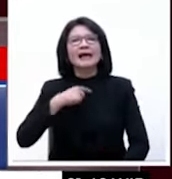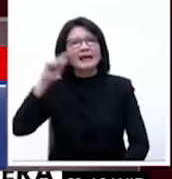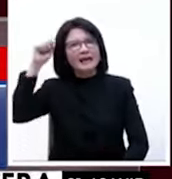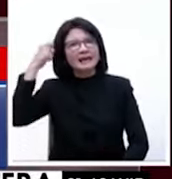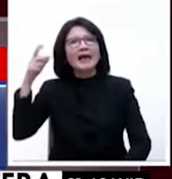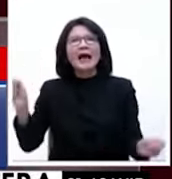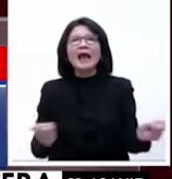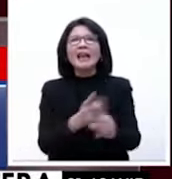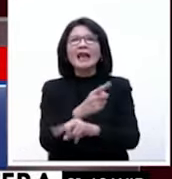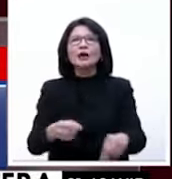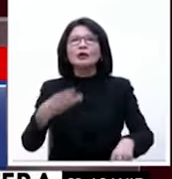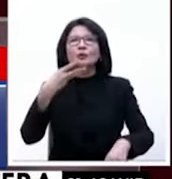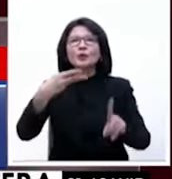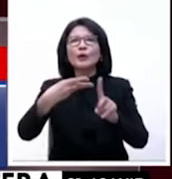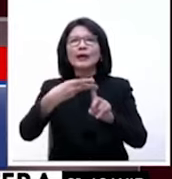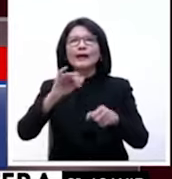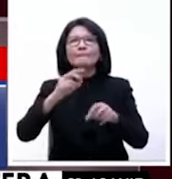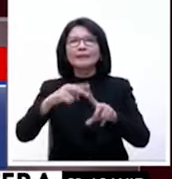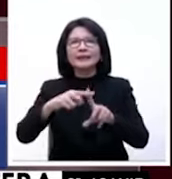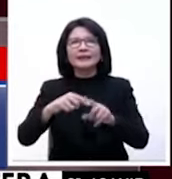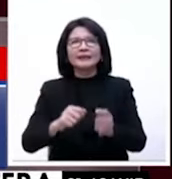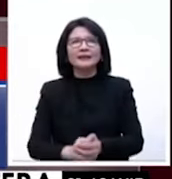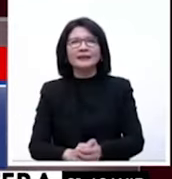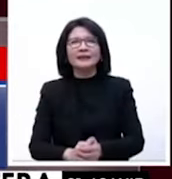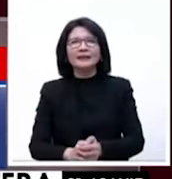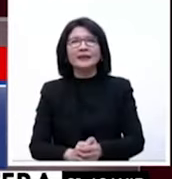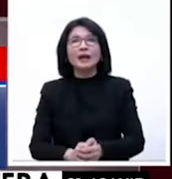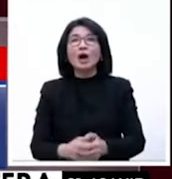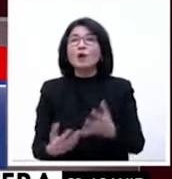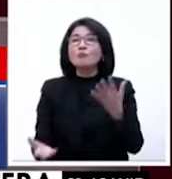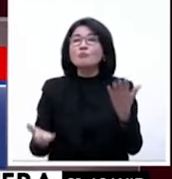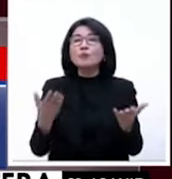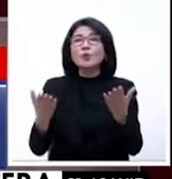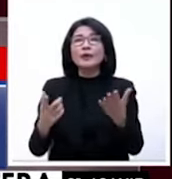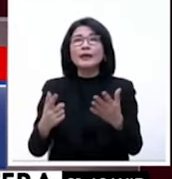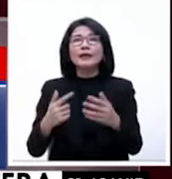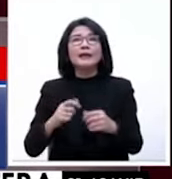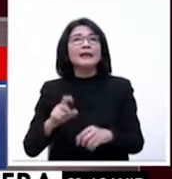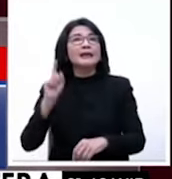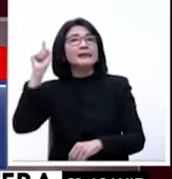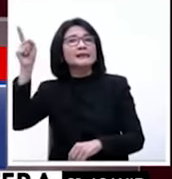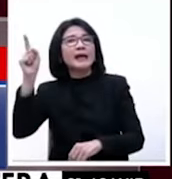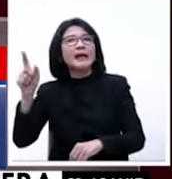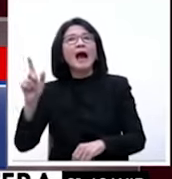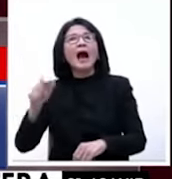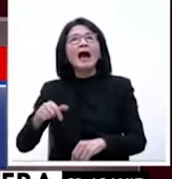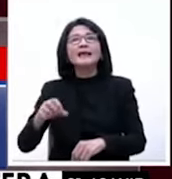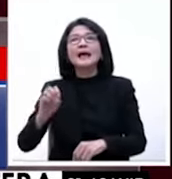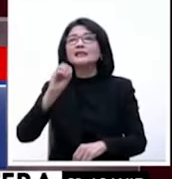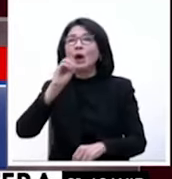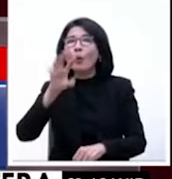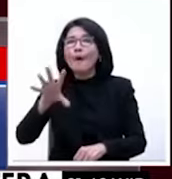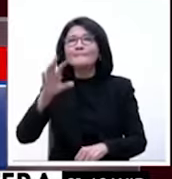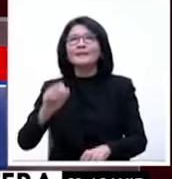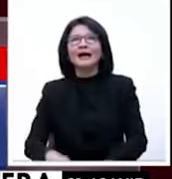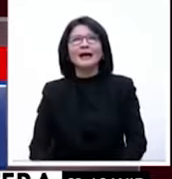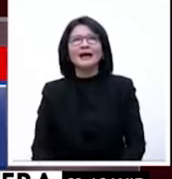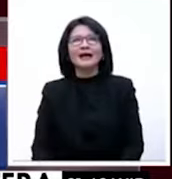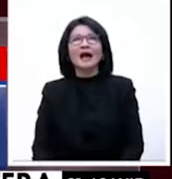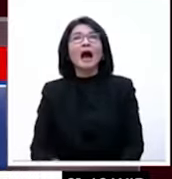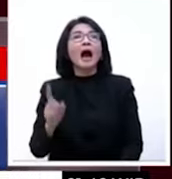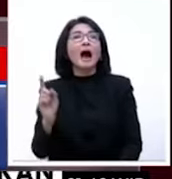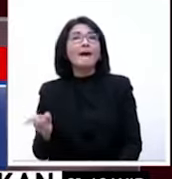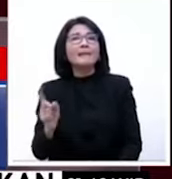gad yang berbunyi begini barangkali di sana ada jawabnya